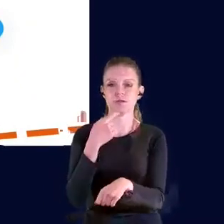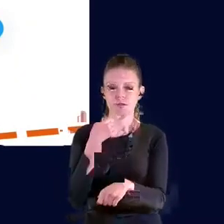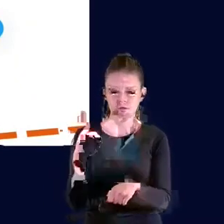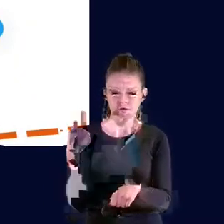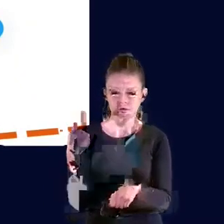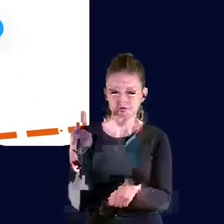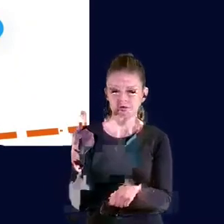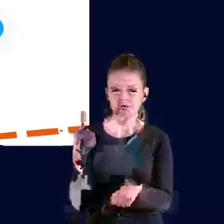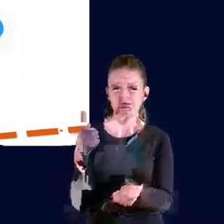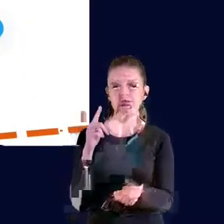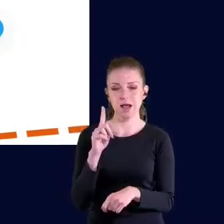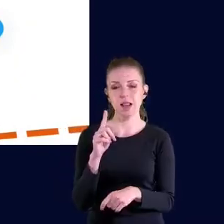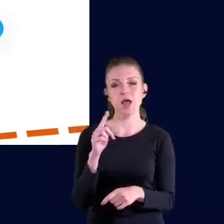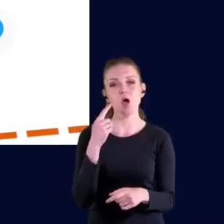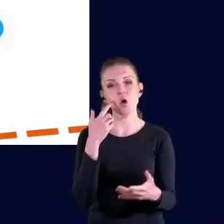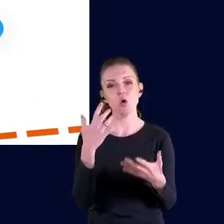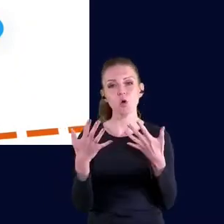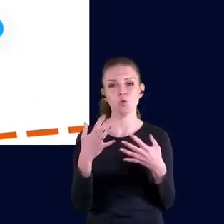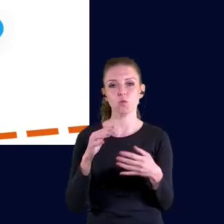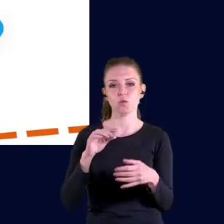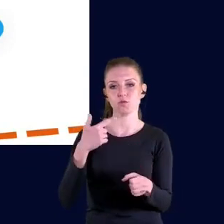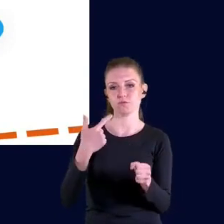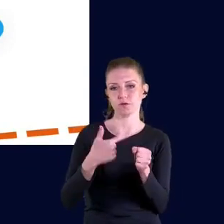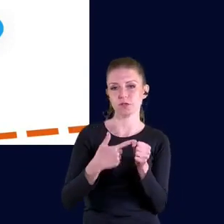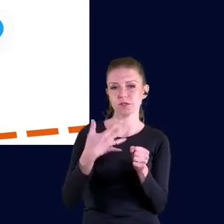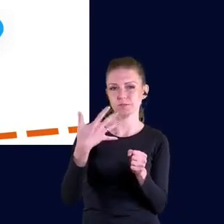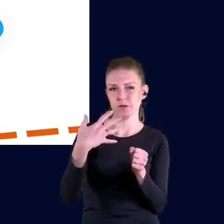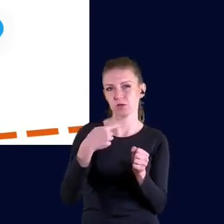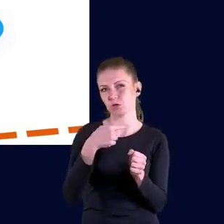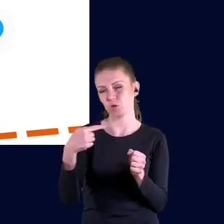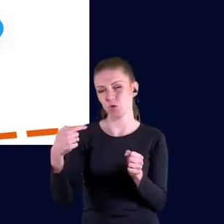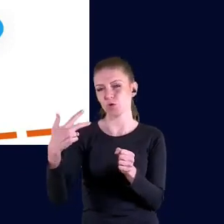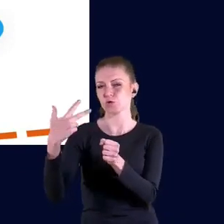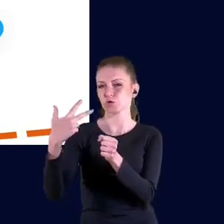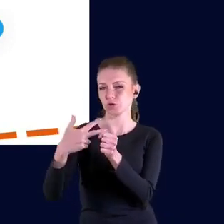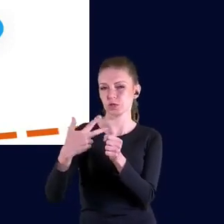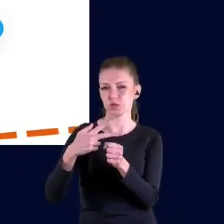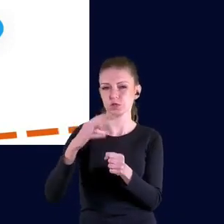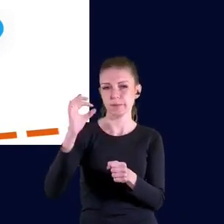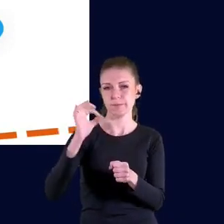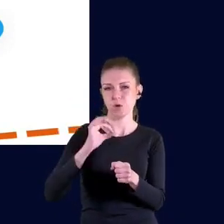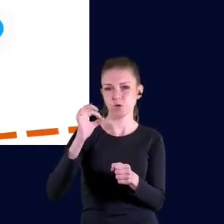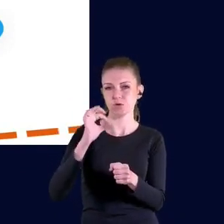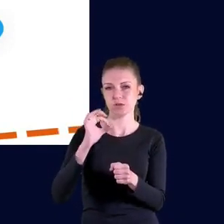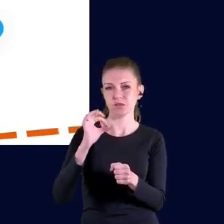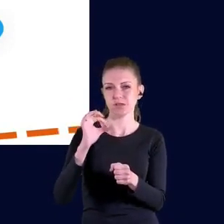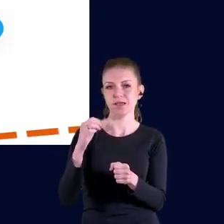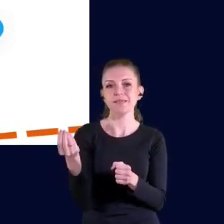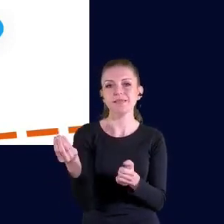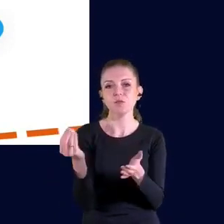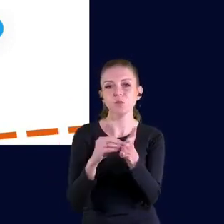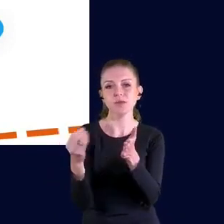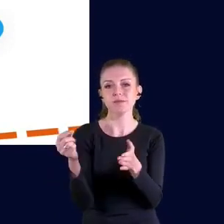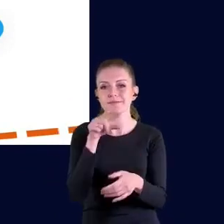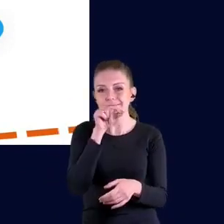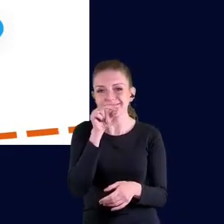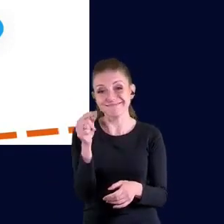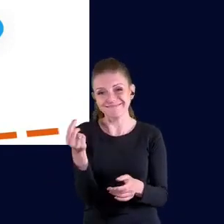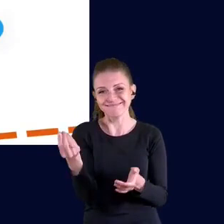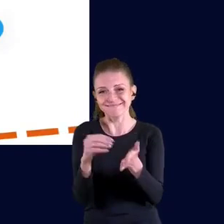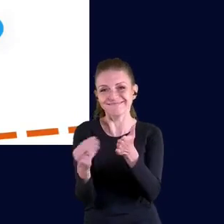polskim aczkolwiek około 25-30 producentów filtrów jest również